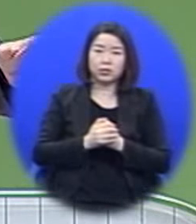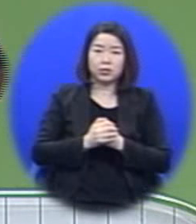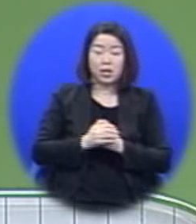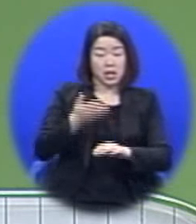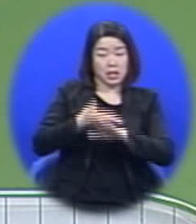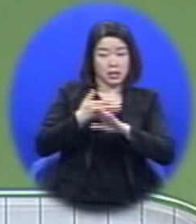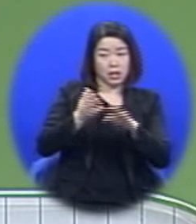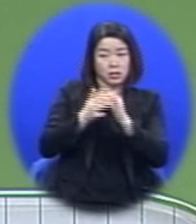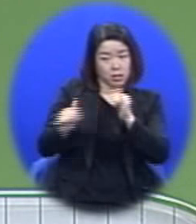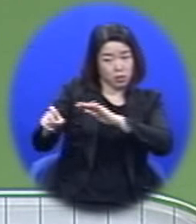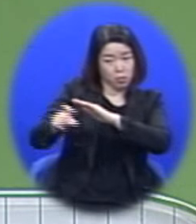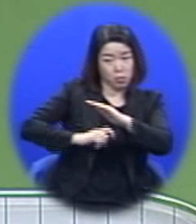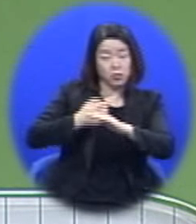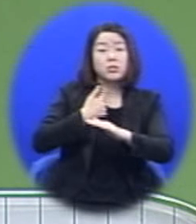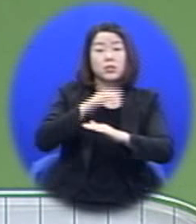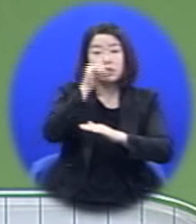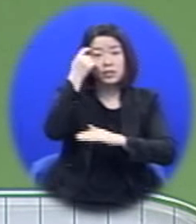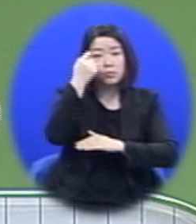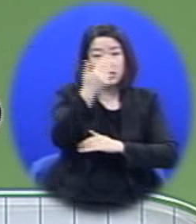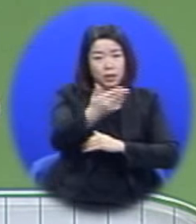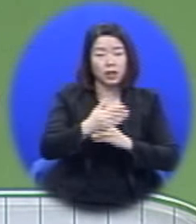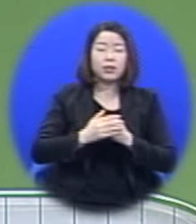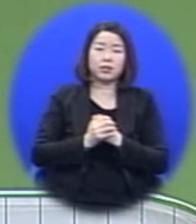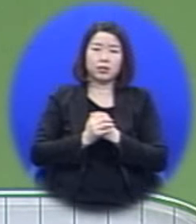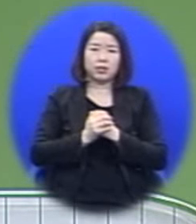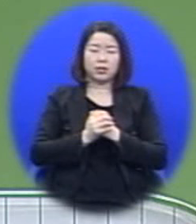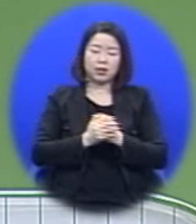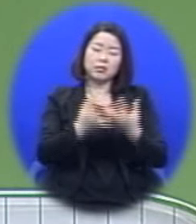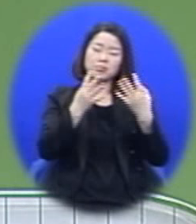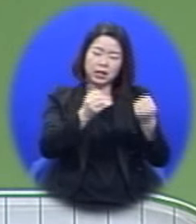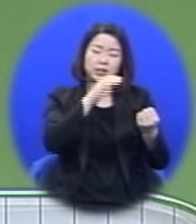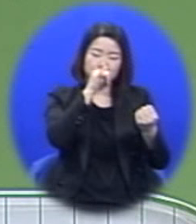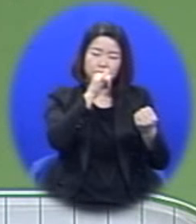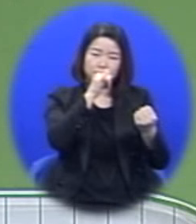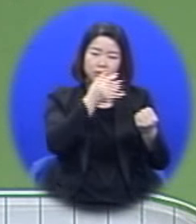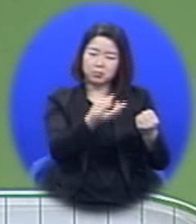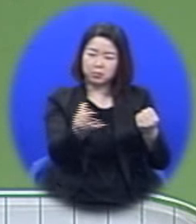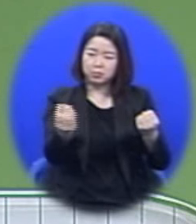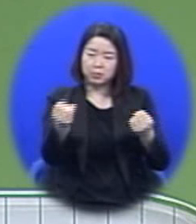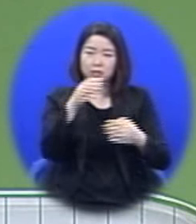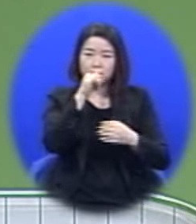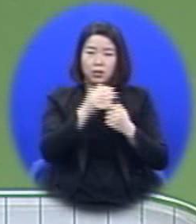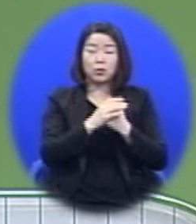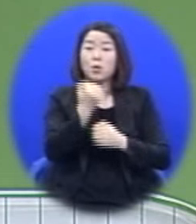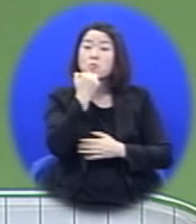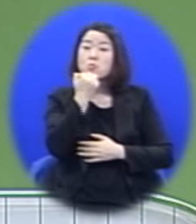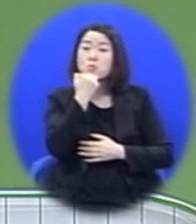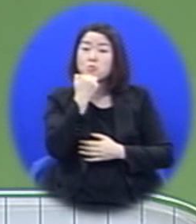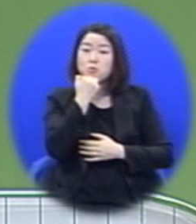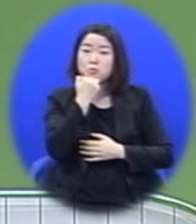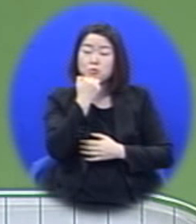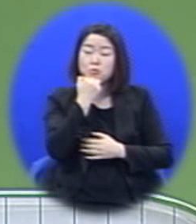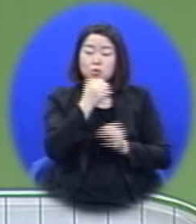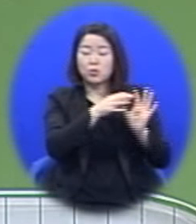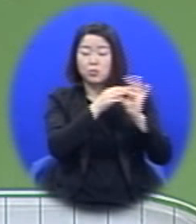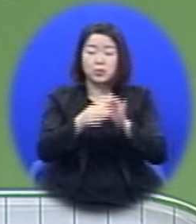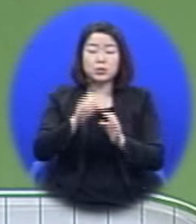남의 거 훔쳐본 적이 있습니까? 여러 번 했어요. 얼굴에 웃으면서 이야기를 해요. 여러